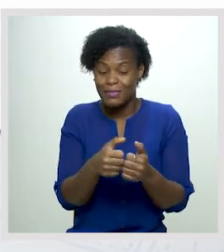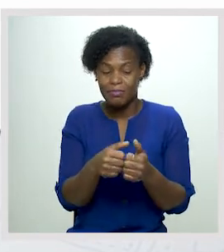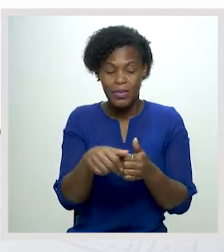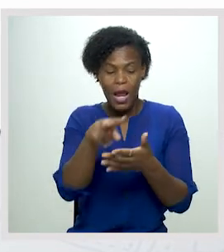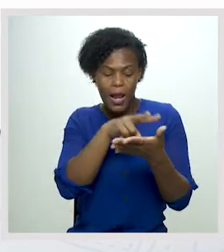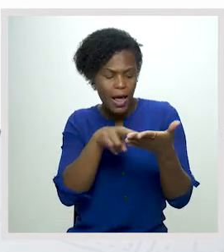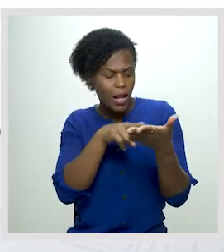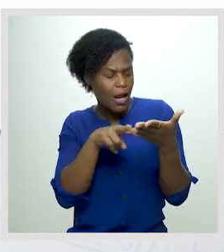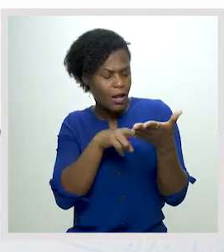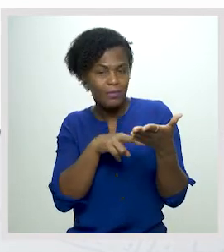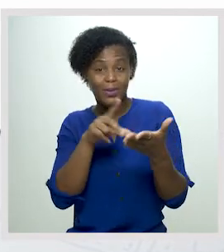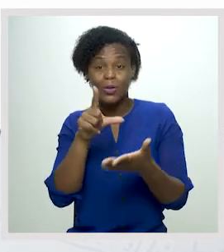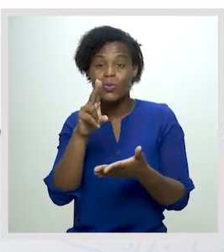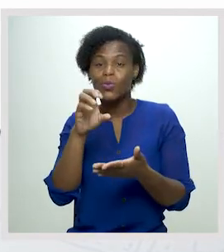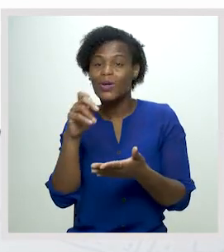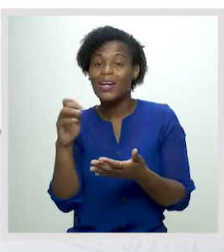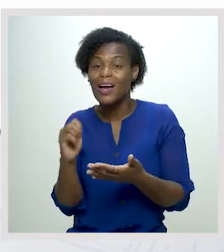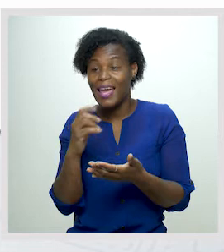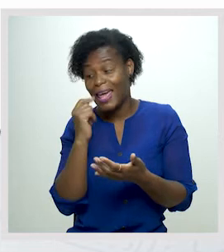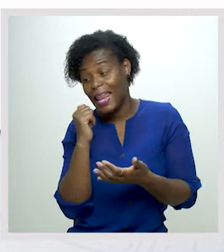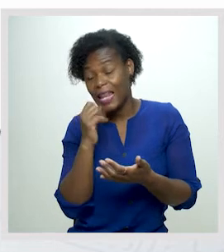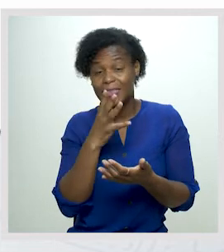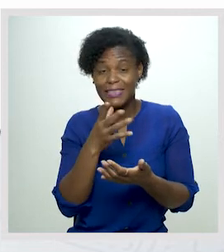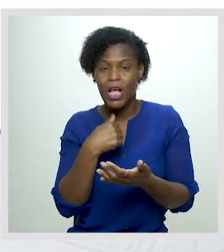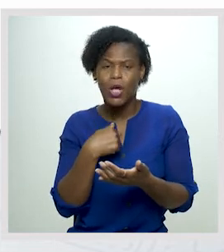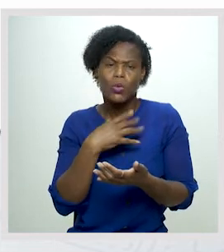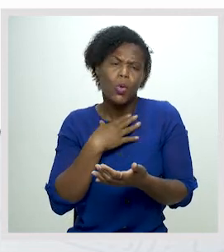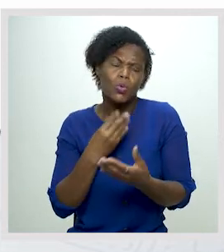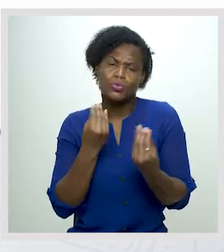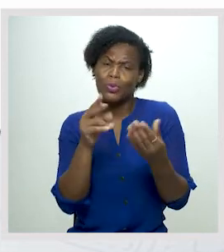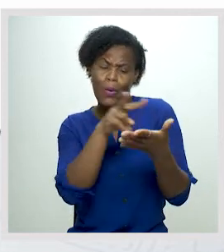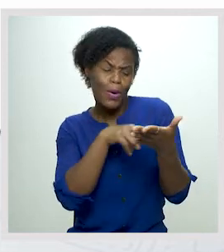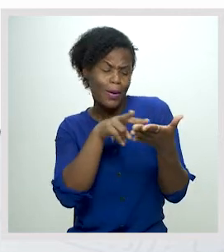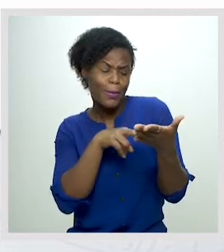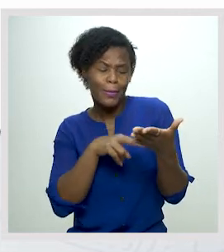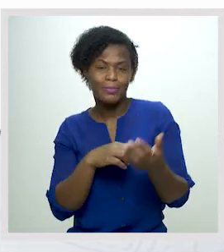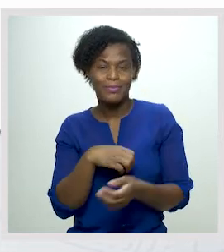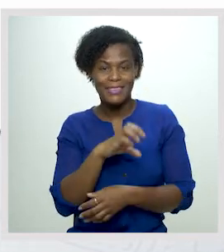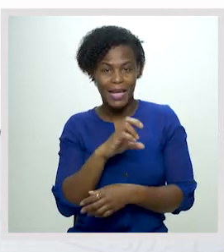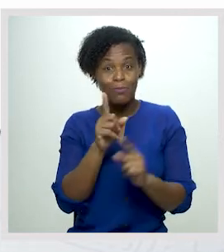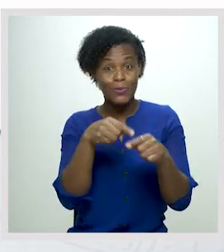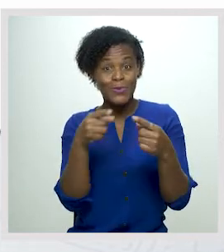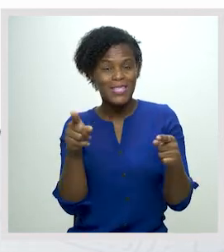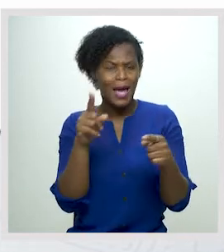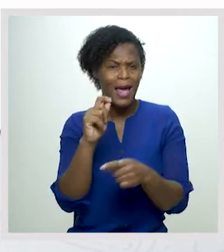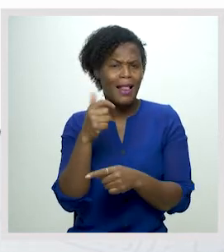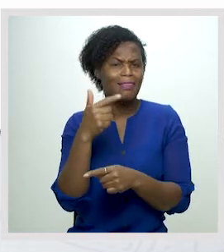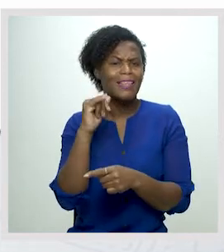Lecture. Lucas. Il dit j'aime beaucoup lire. C'est musique